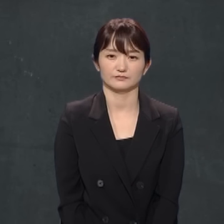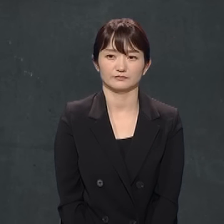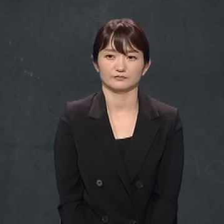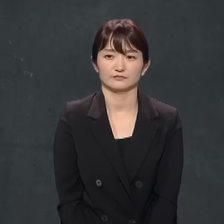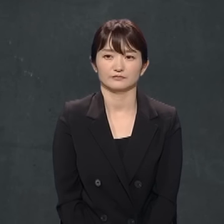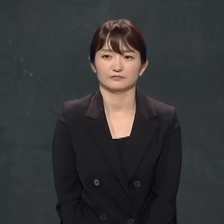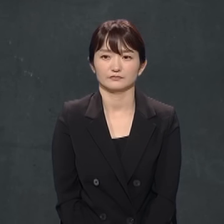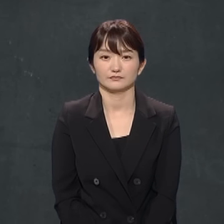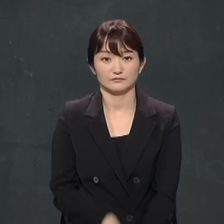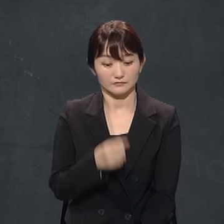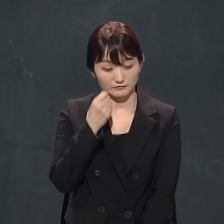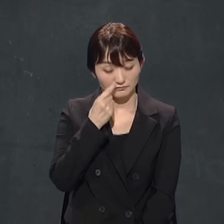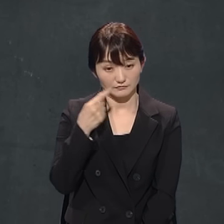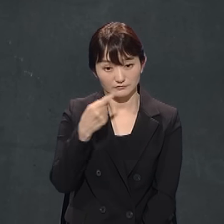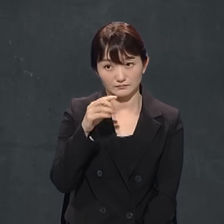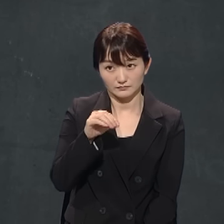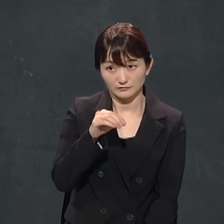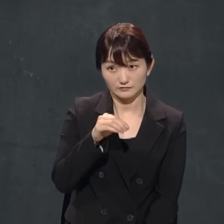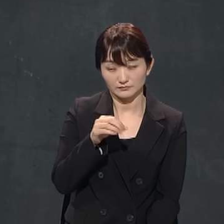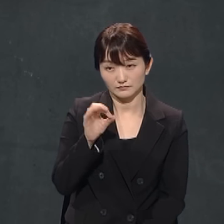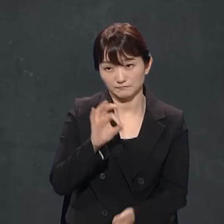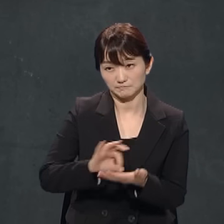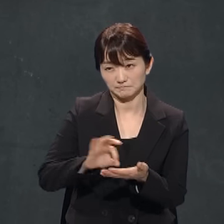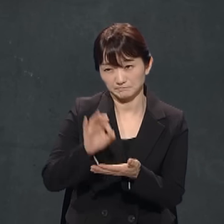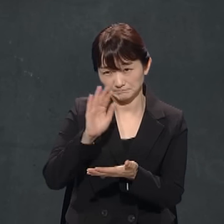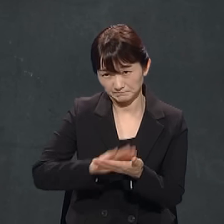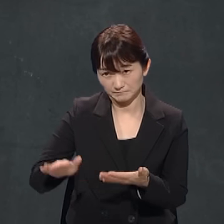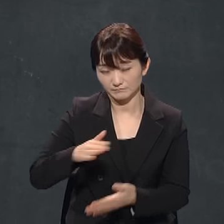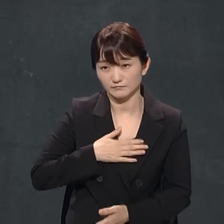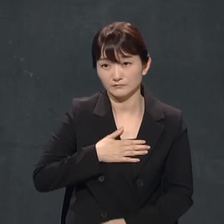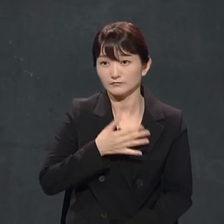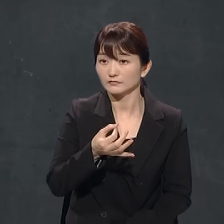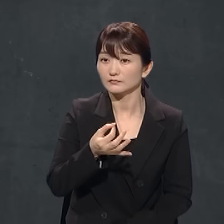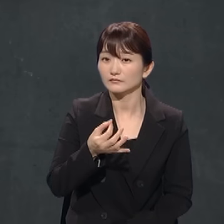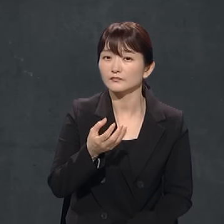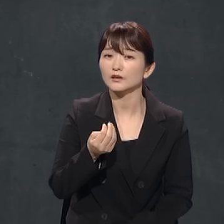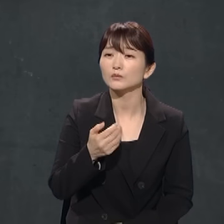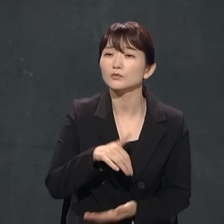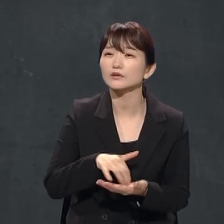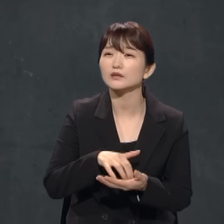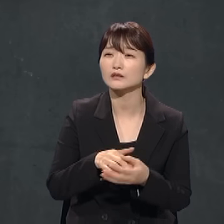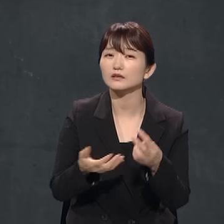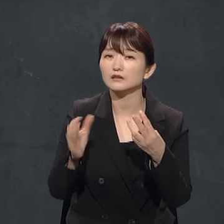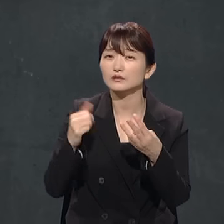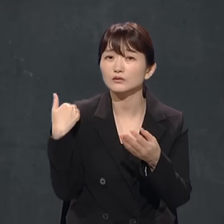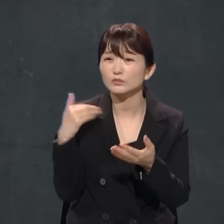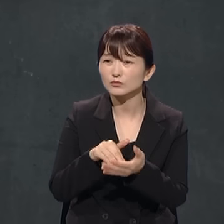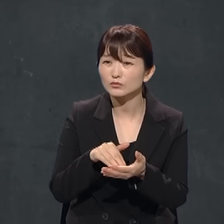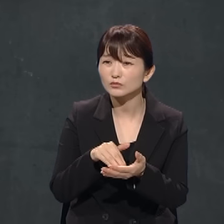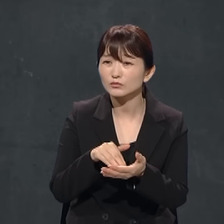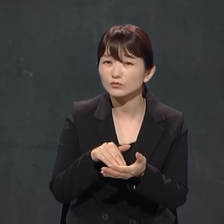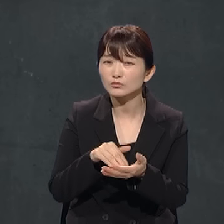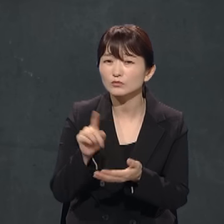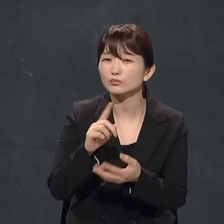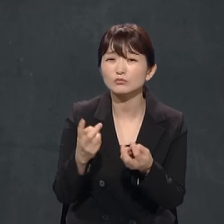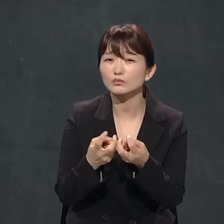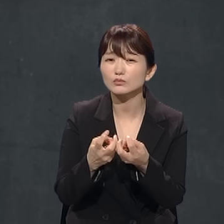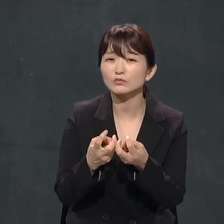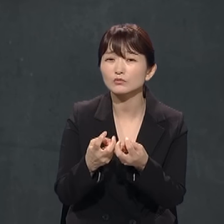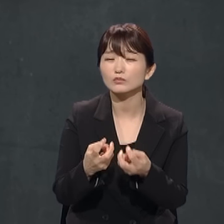자, 월 1000만 원 생활비 탕진한 남편. 내 돈 지금 얼마야 지금? 3억 원 이거 돌려받아야 돼. 어떻게 방법